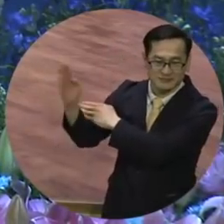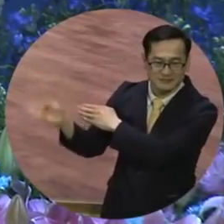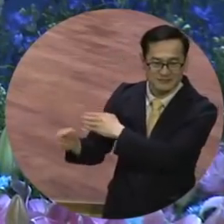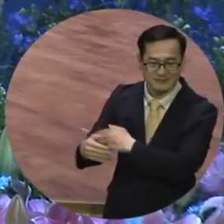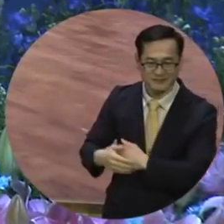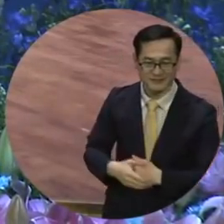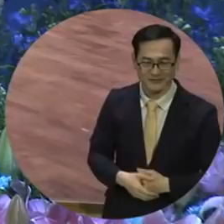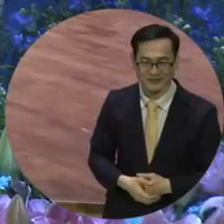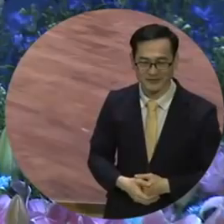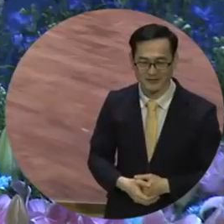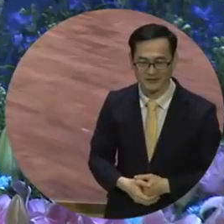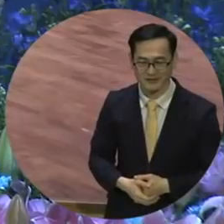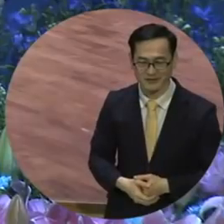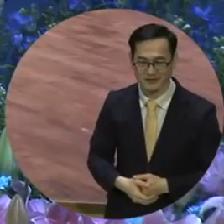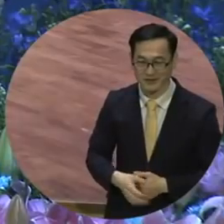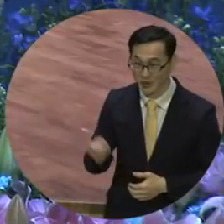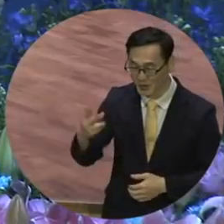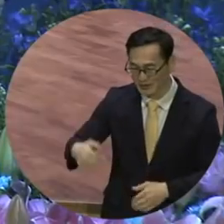양심이 있지.